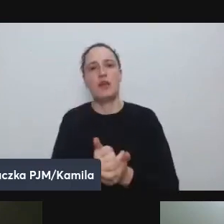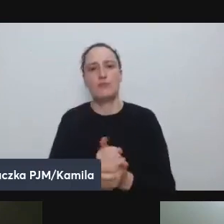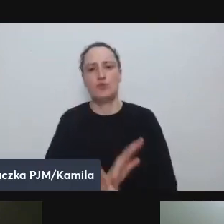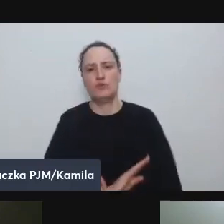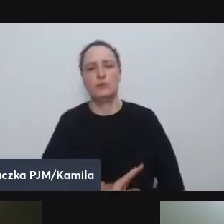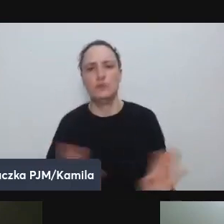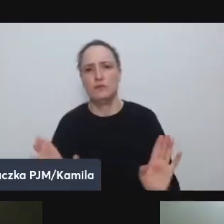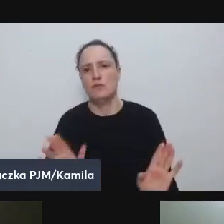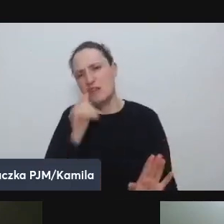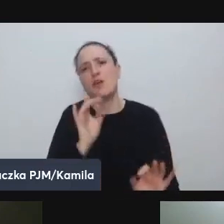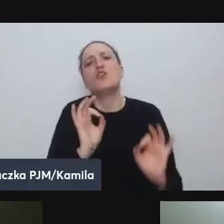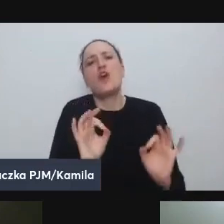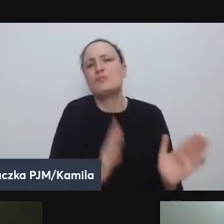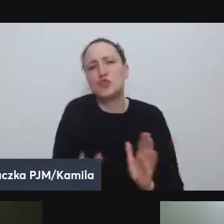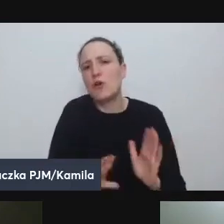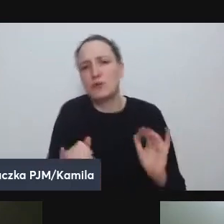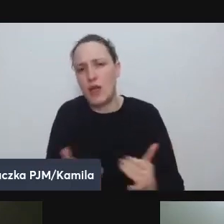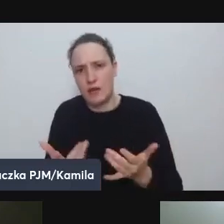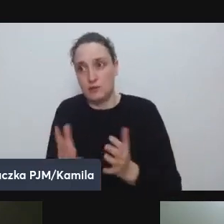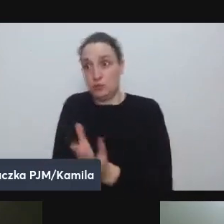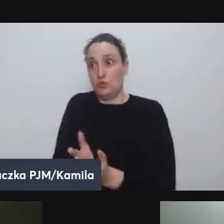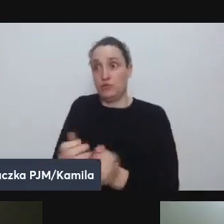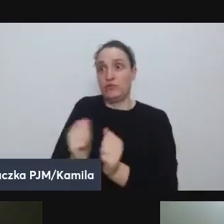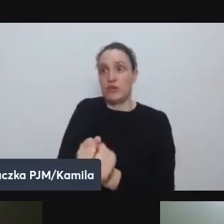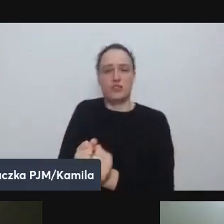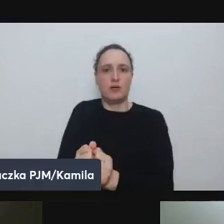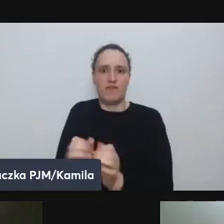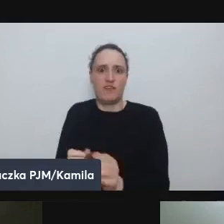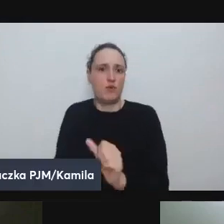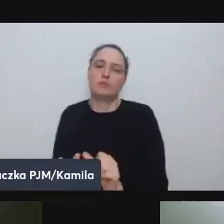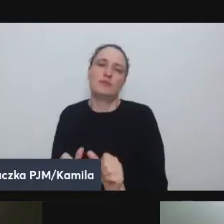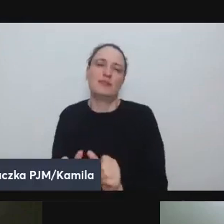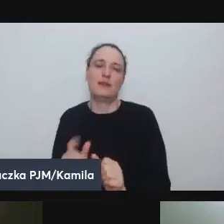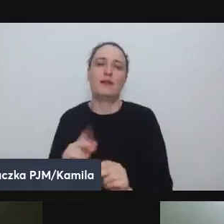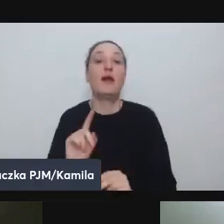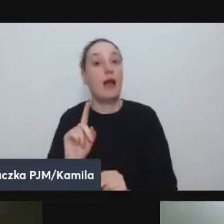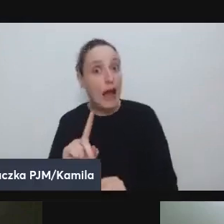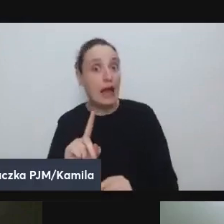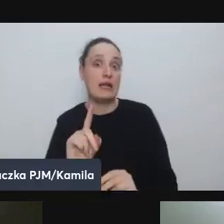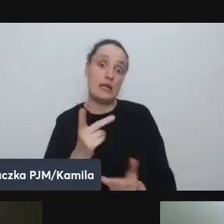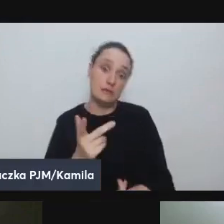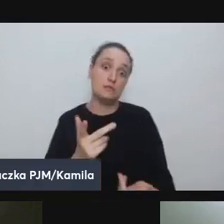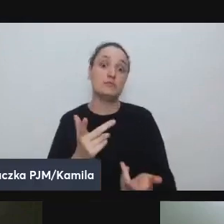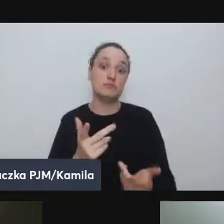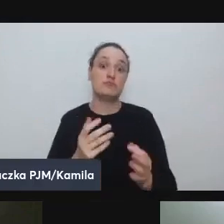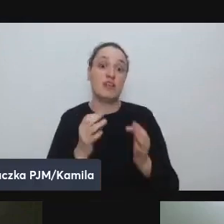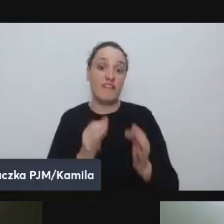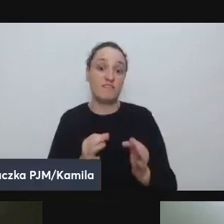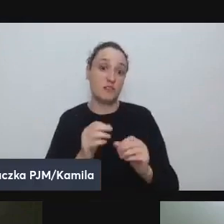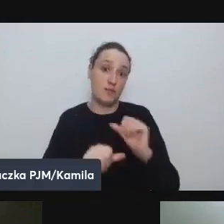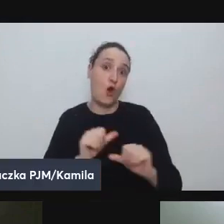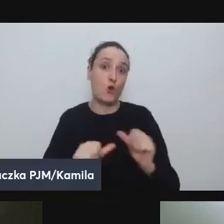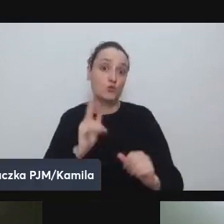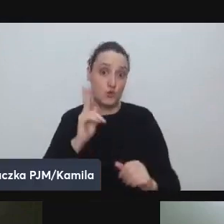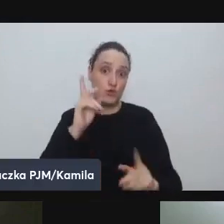się też dobrze przygotować na wrzesień tego roku. No ale no jakby to jest jakiś rocznik, który będzie w tym roku szedł, nie? I jakby